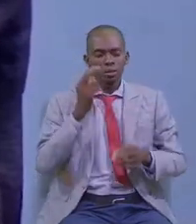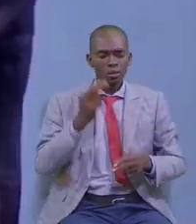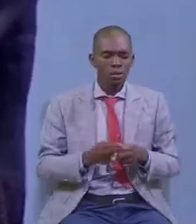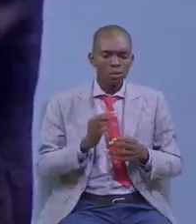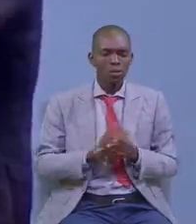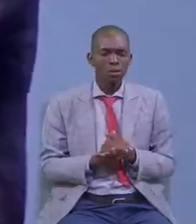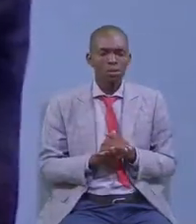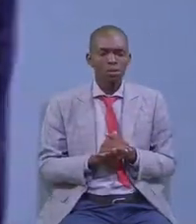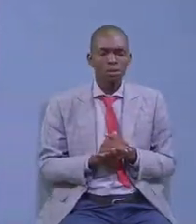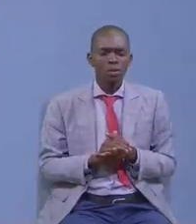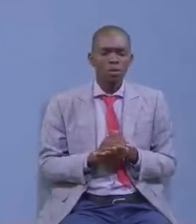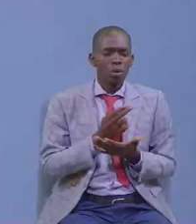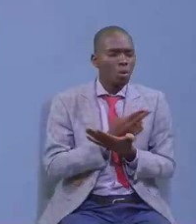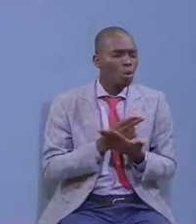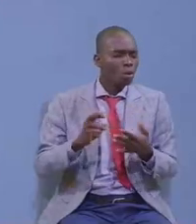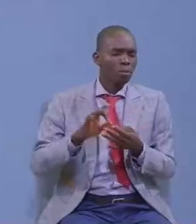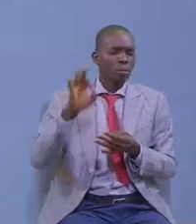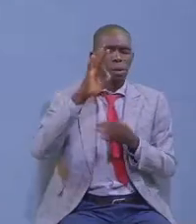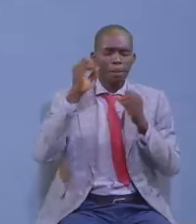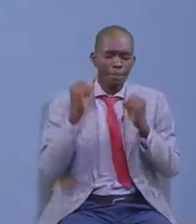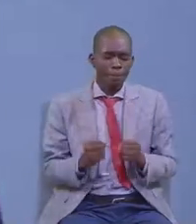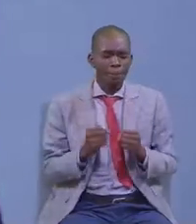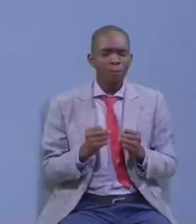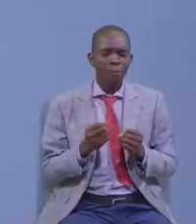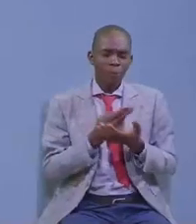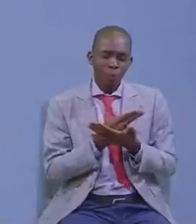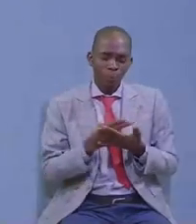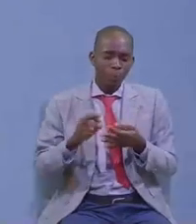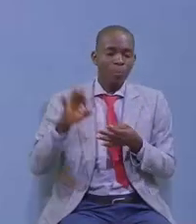Puissant du Saint-Esprit. Puissant du Saint-Esprit.